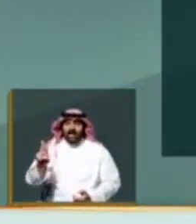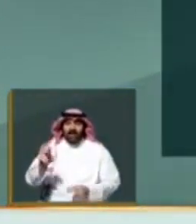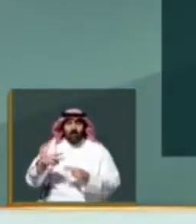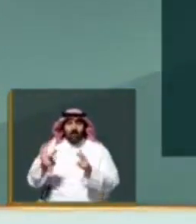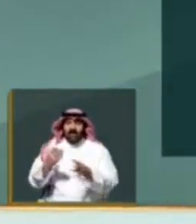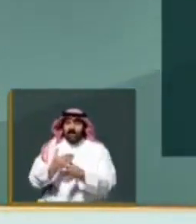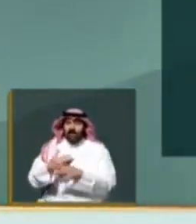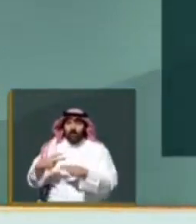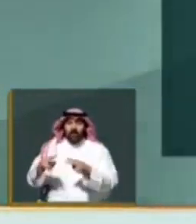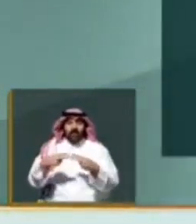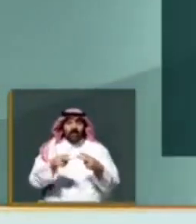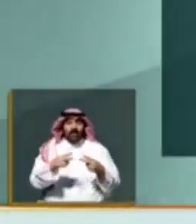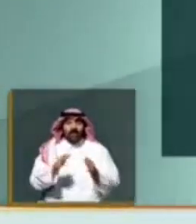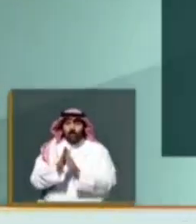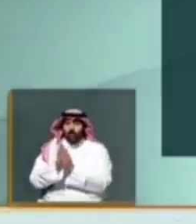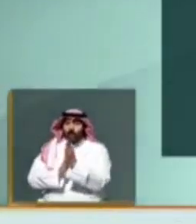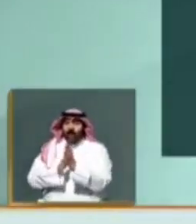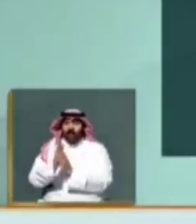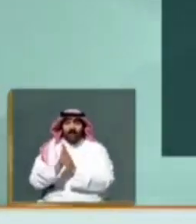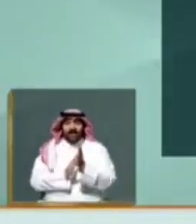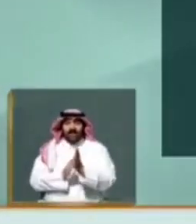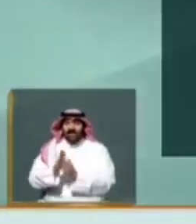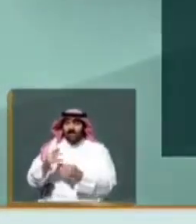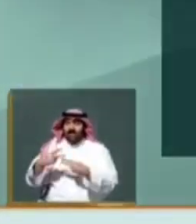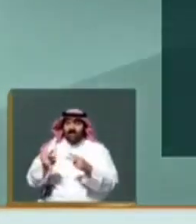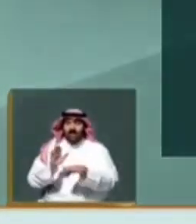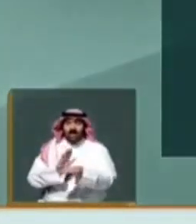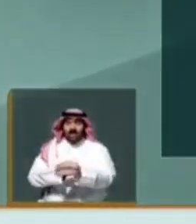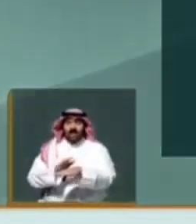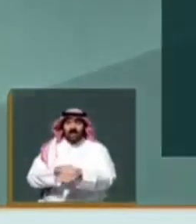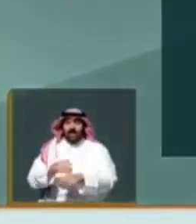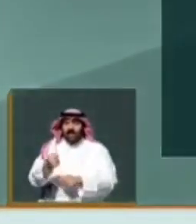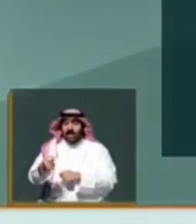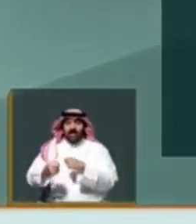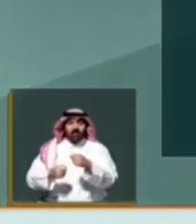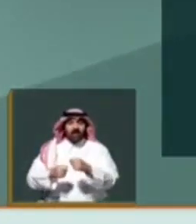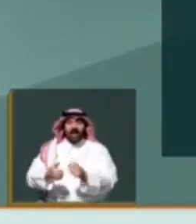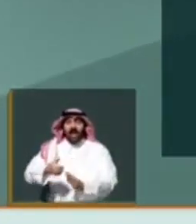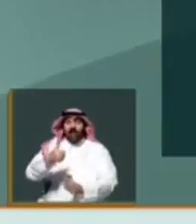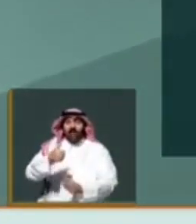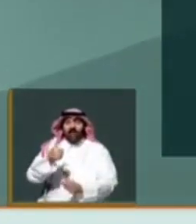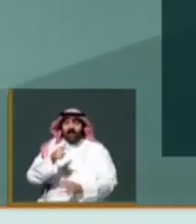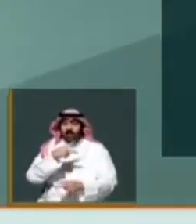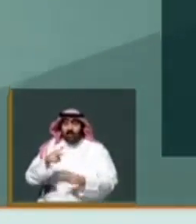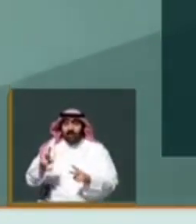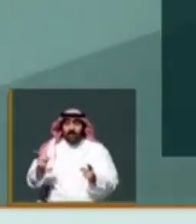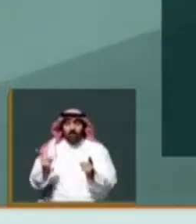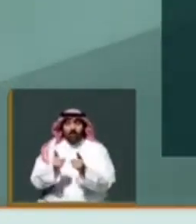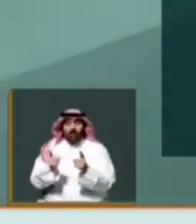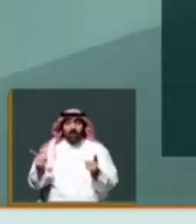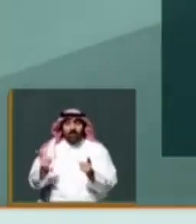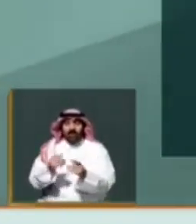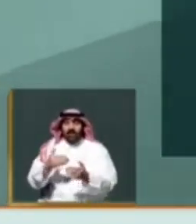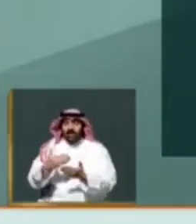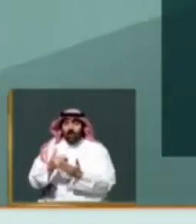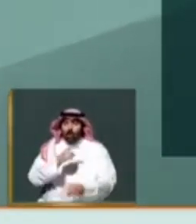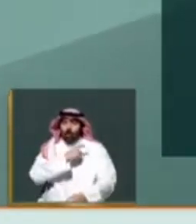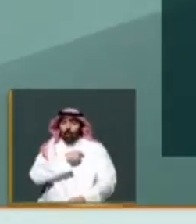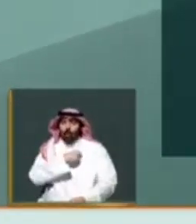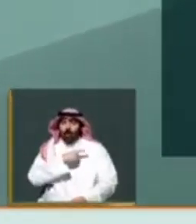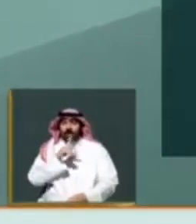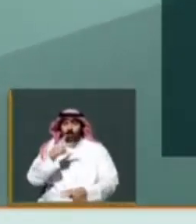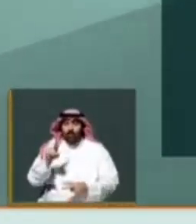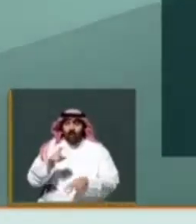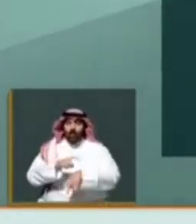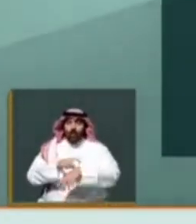هذه البوابة فتح باب المنافسة بين الجهات التمويلية لتقديم عروض تمويلية مناسبة لتلك المنشآت وتوفير الوقت والجهد،